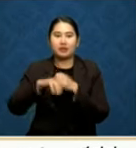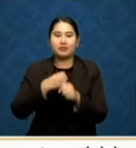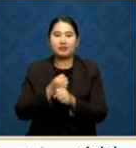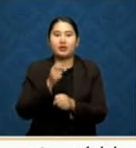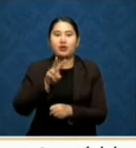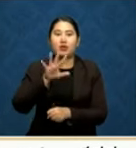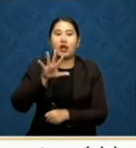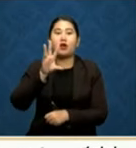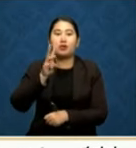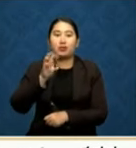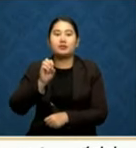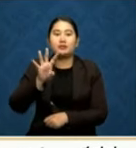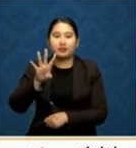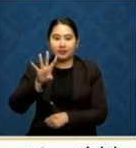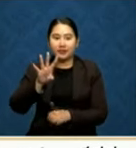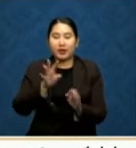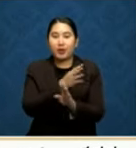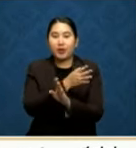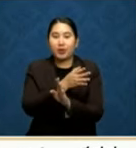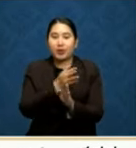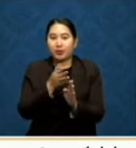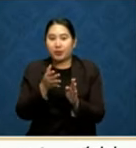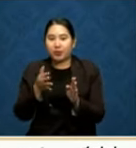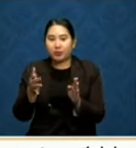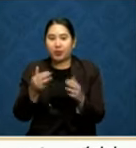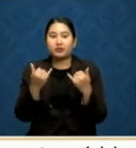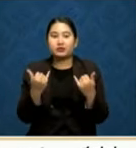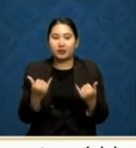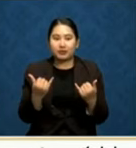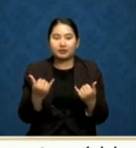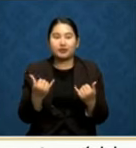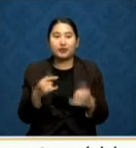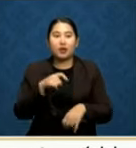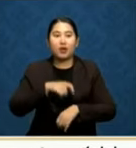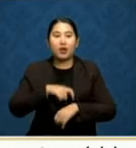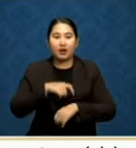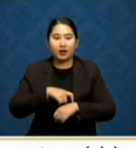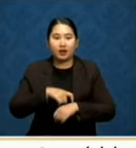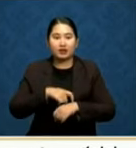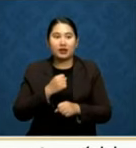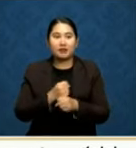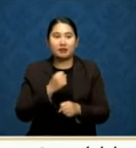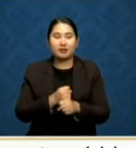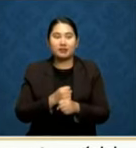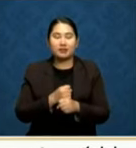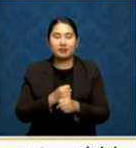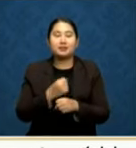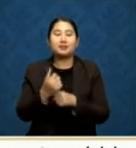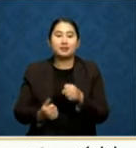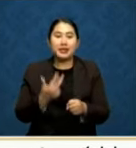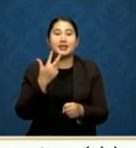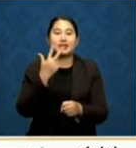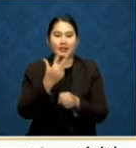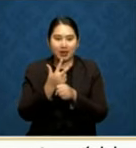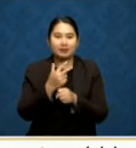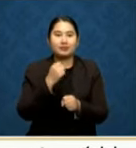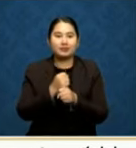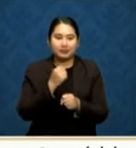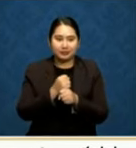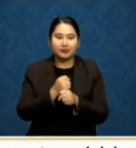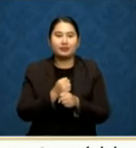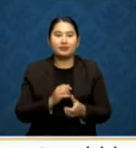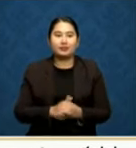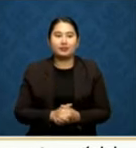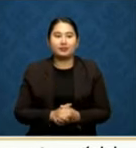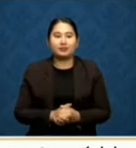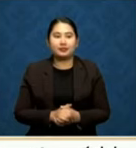64จนถึวันนี้ก็เป็นระยะเวลาย rehabilit papiertของการทำงานของมงควร